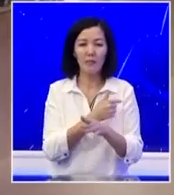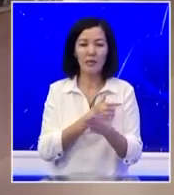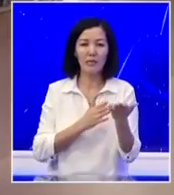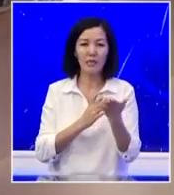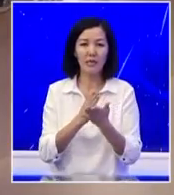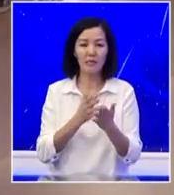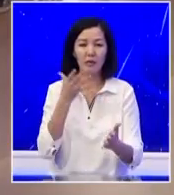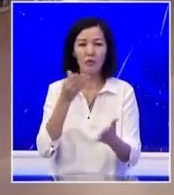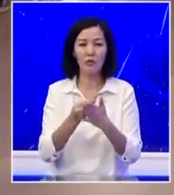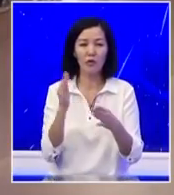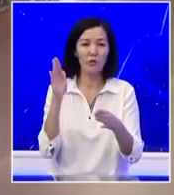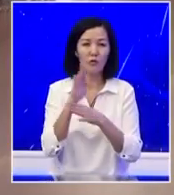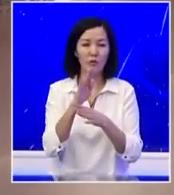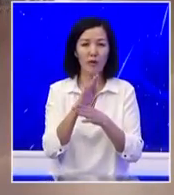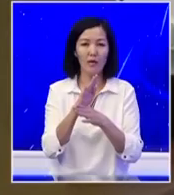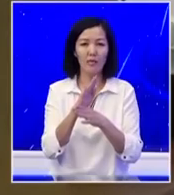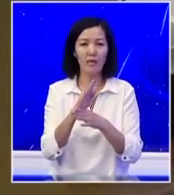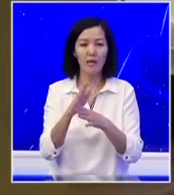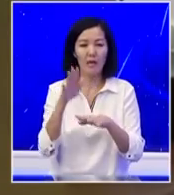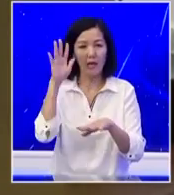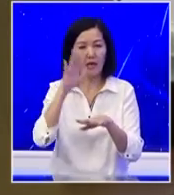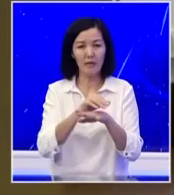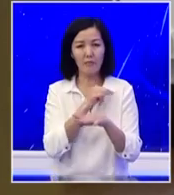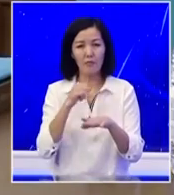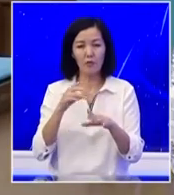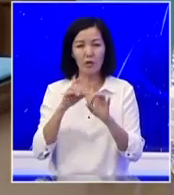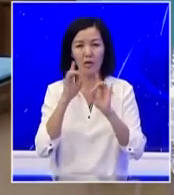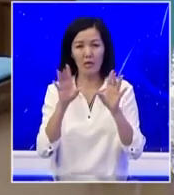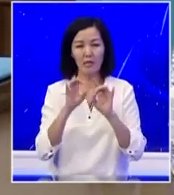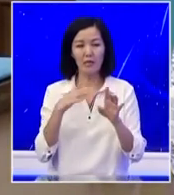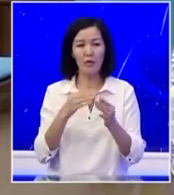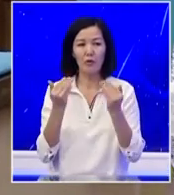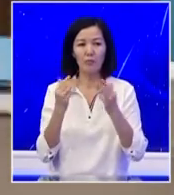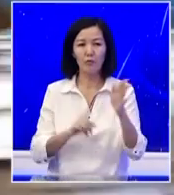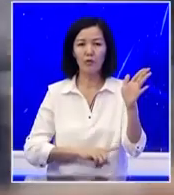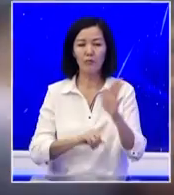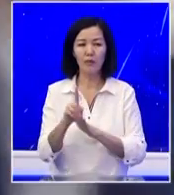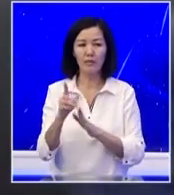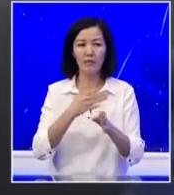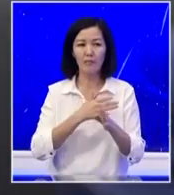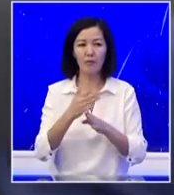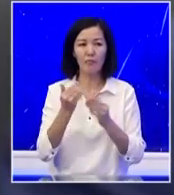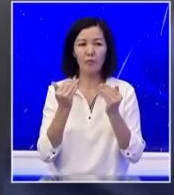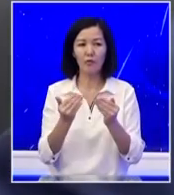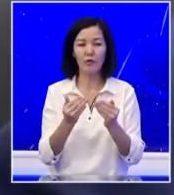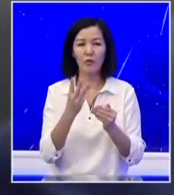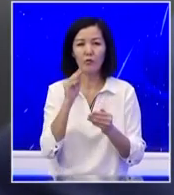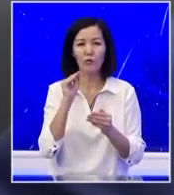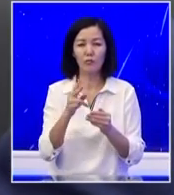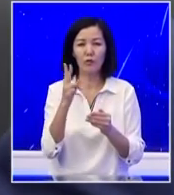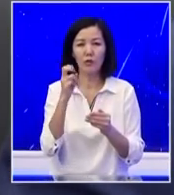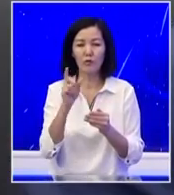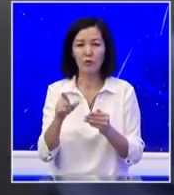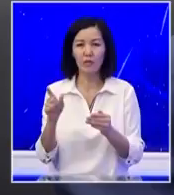қызметкерлеріне төленетін үстемақы жайы да әкім назарынан тыс қалмады. Сегодняшнего дня идет начисление 3000. Бүгіннен бастап 3200